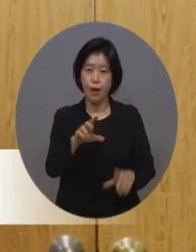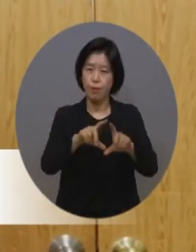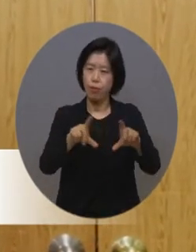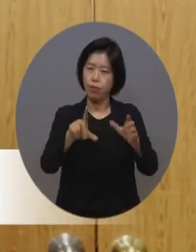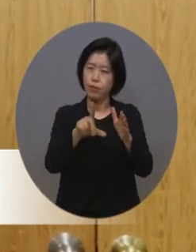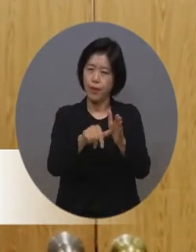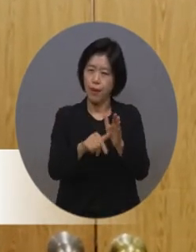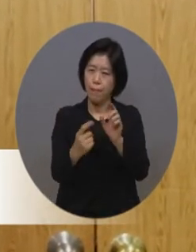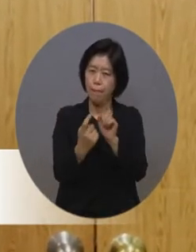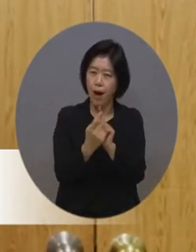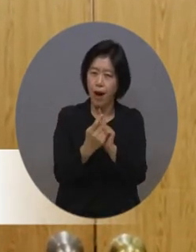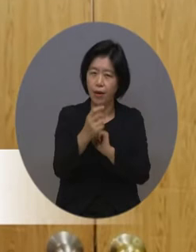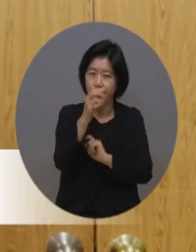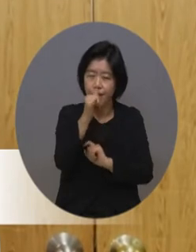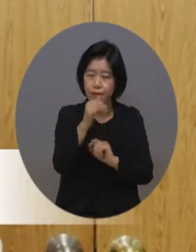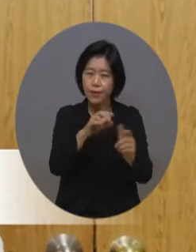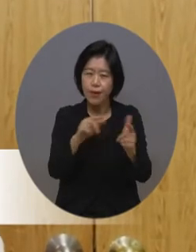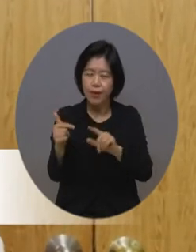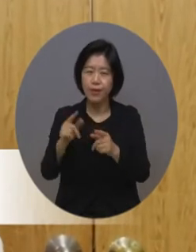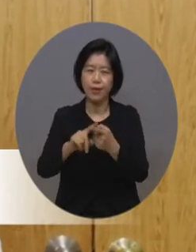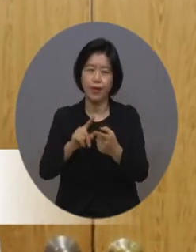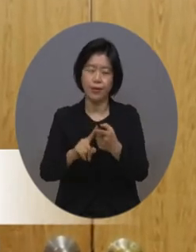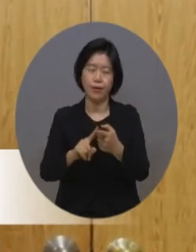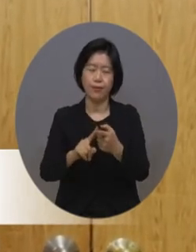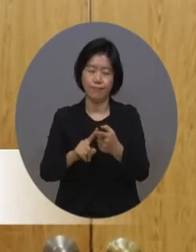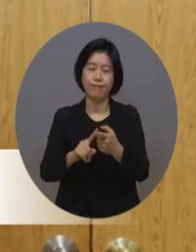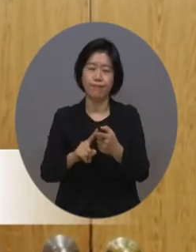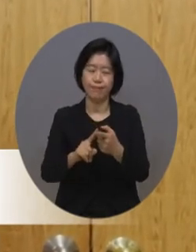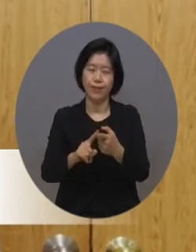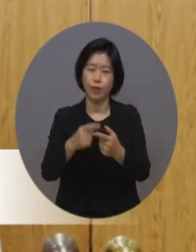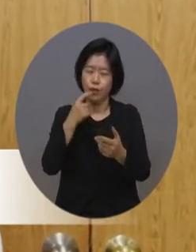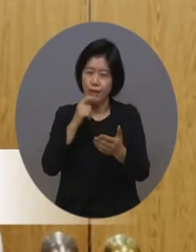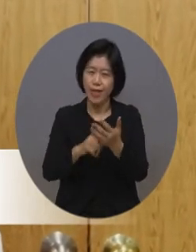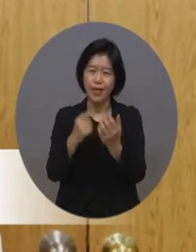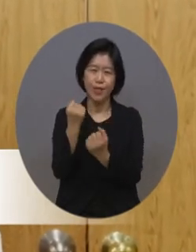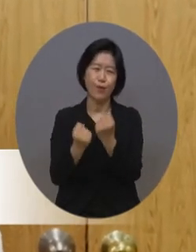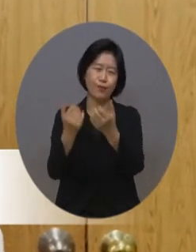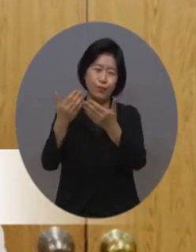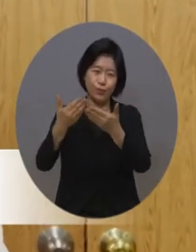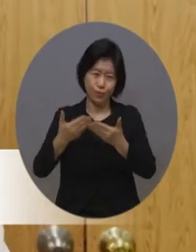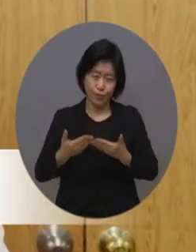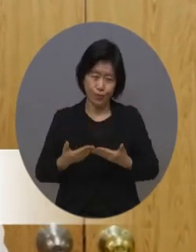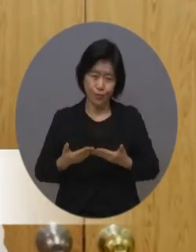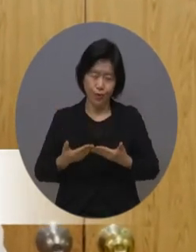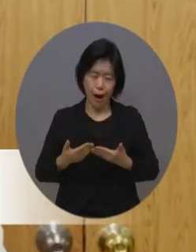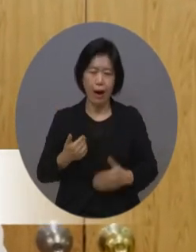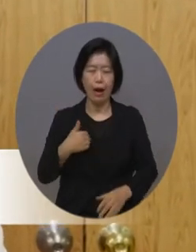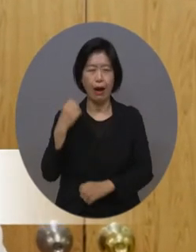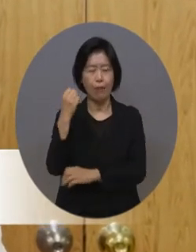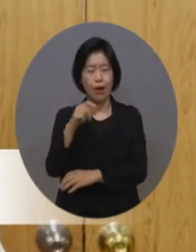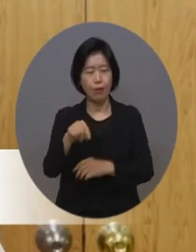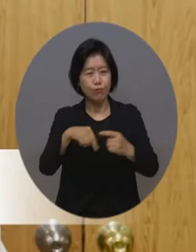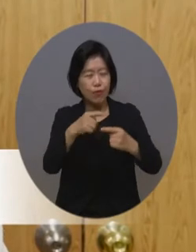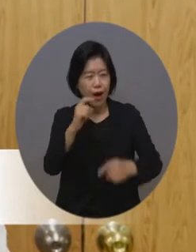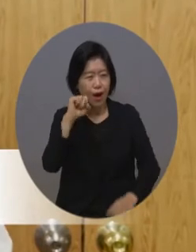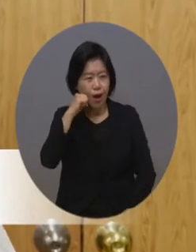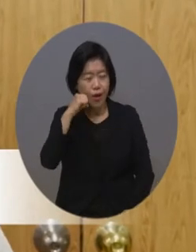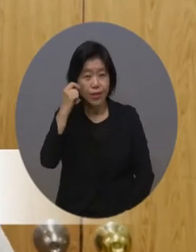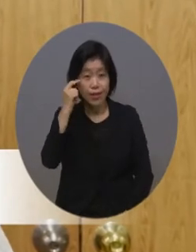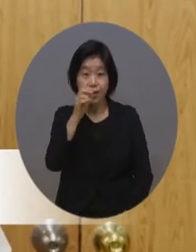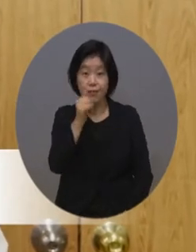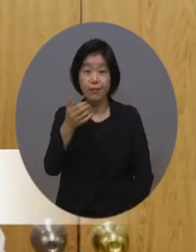접할 수 있는 그런 부분들을 너무 쉽게 설명을 해줬어요. 어렵다고만 생각했던 이 수화가